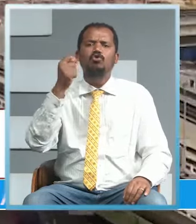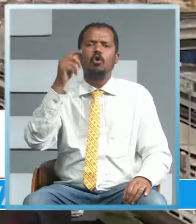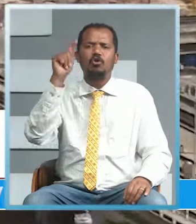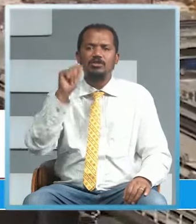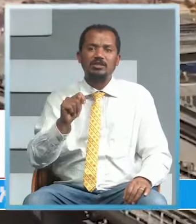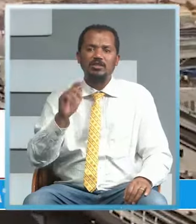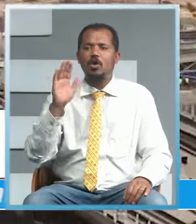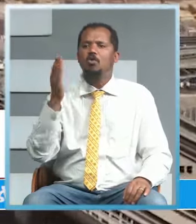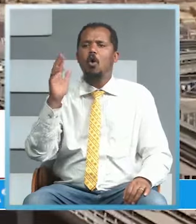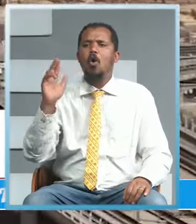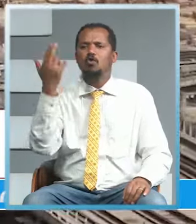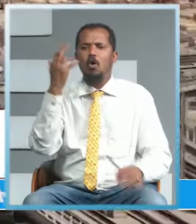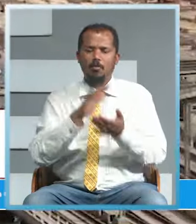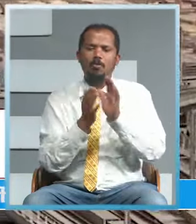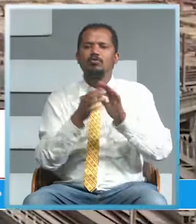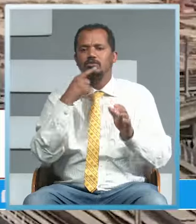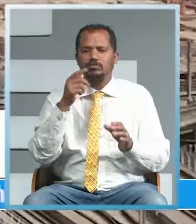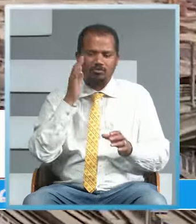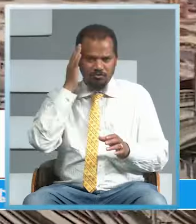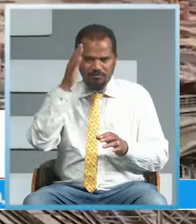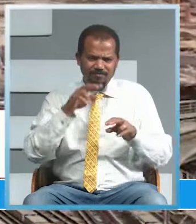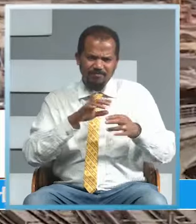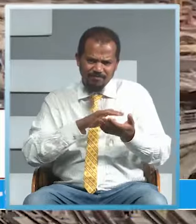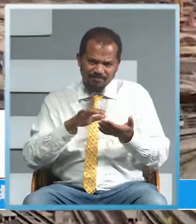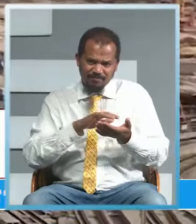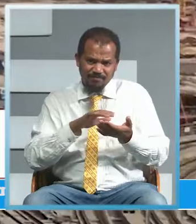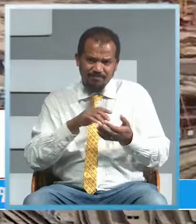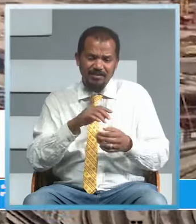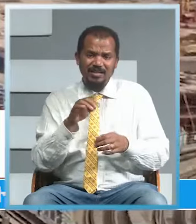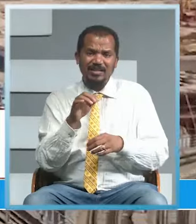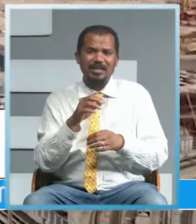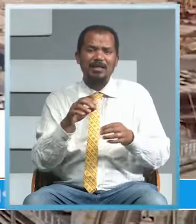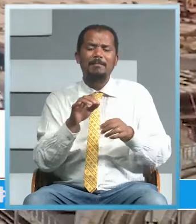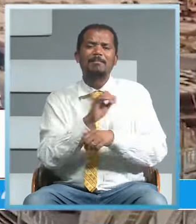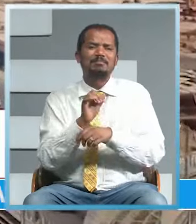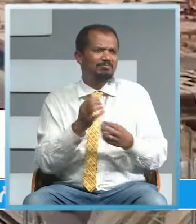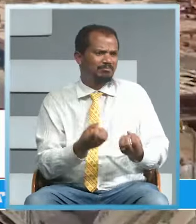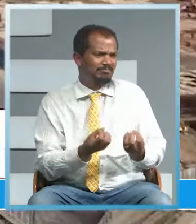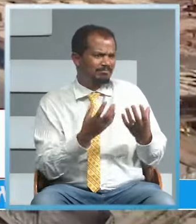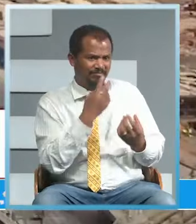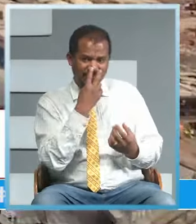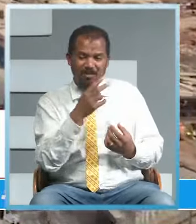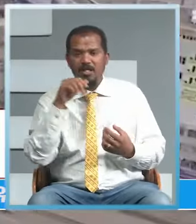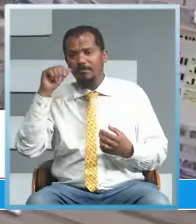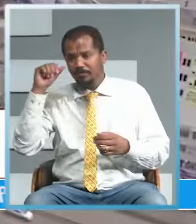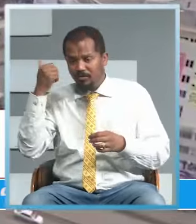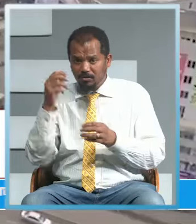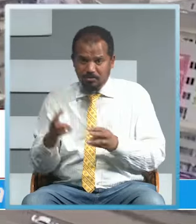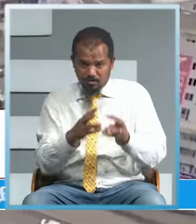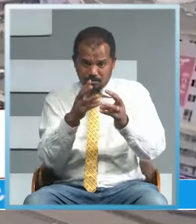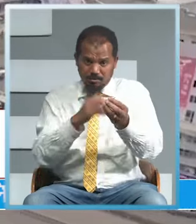ቶቶት ጎሮ መሆናቸውን አስታውሰዋል። ወደፊት እየተጠና እንዲሁም የትራፊኩ ፍሰት እየታየ